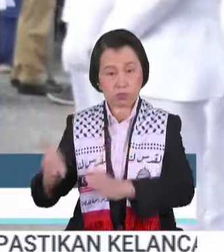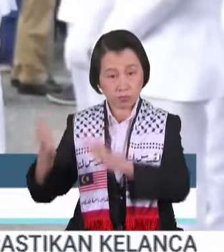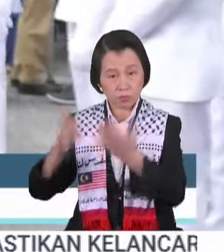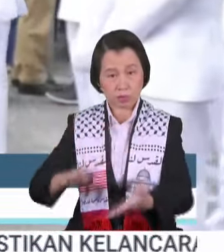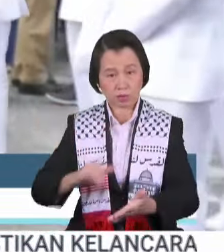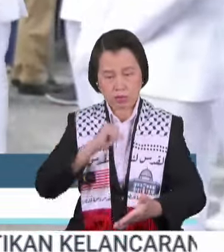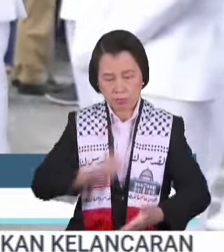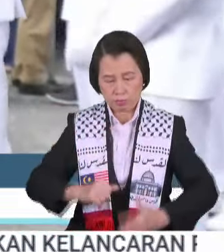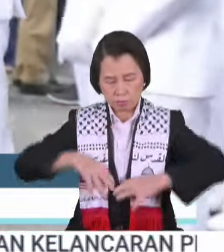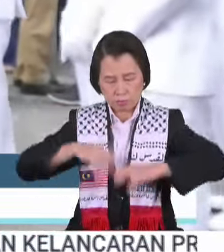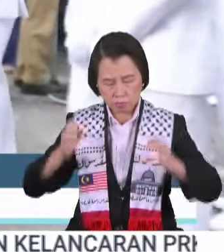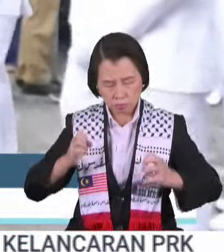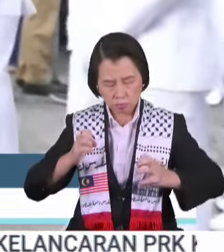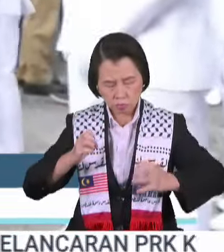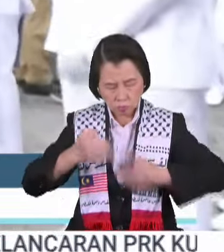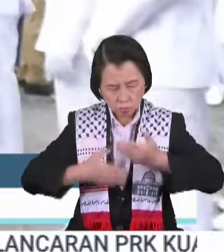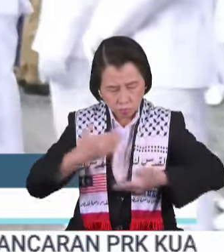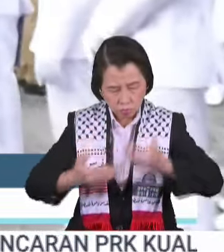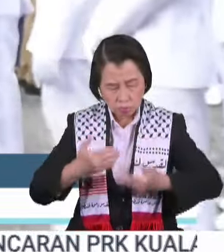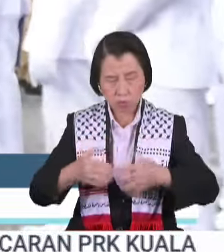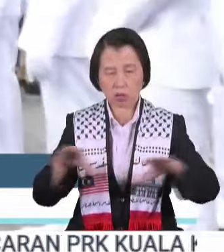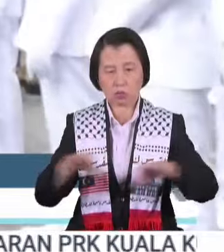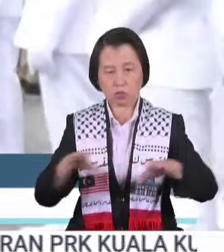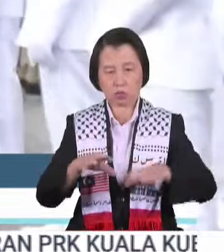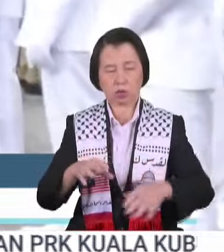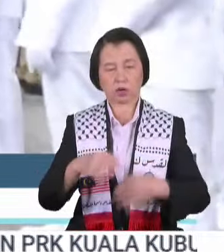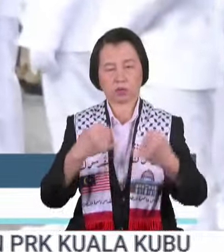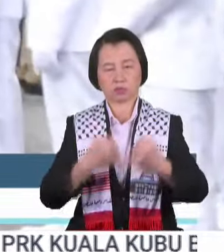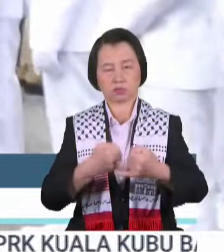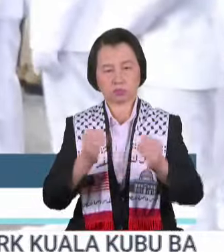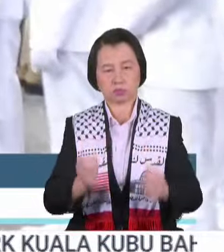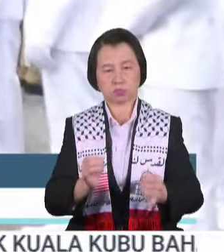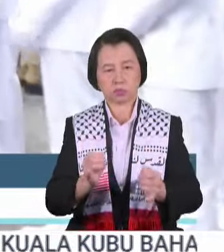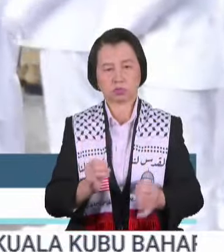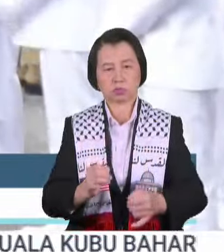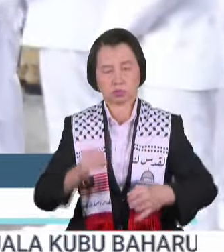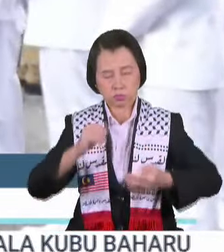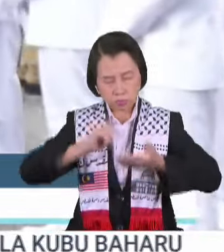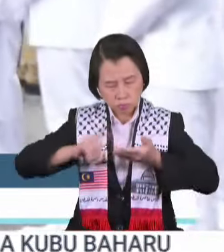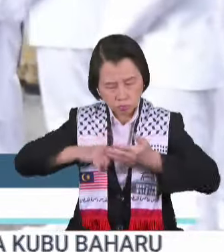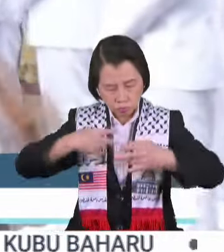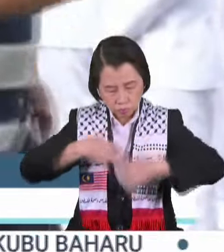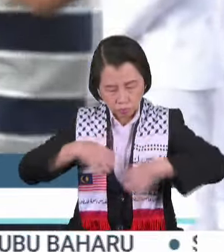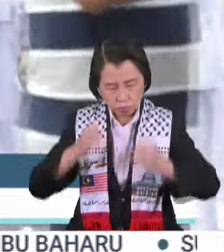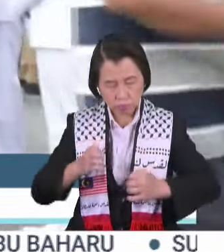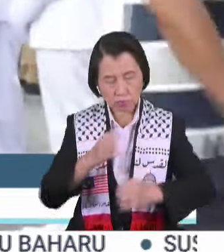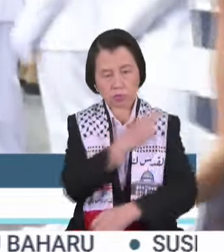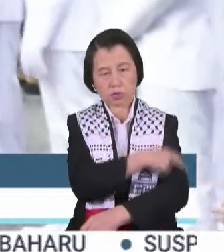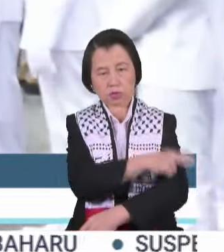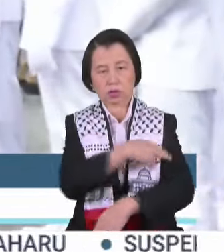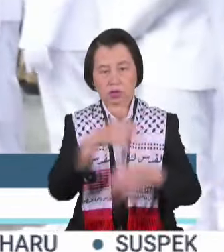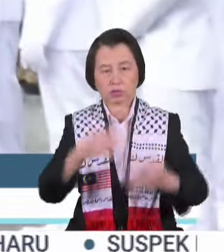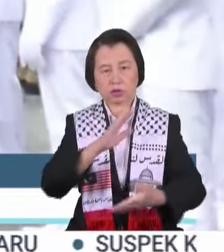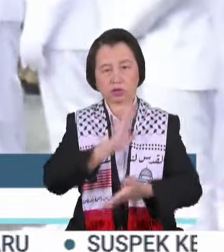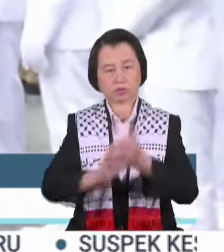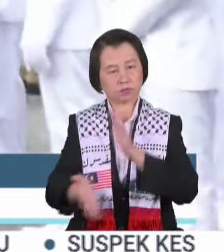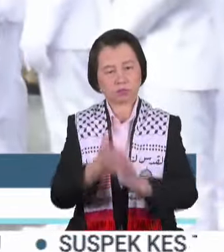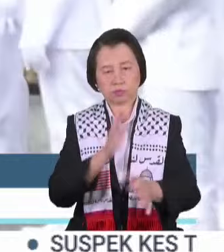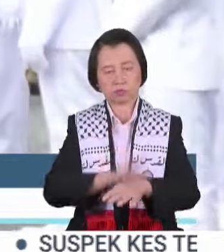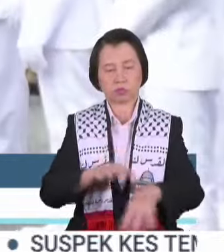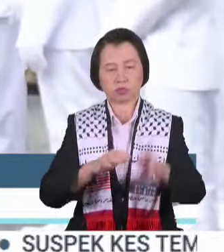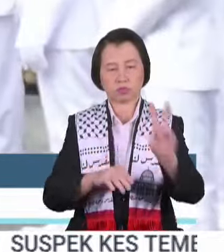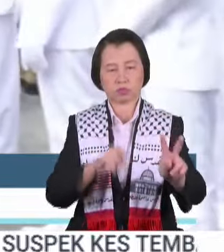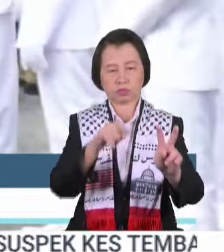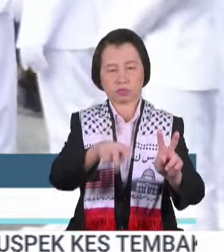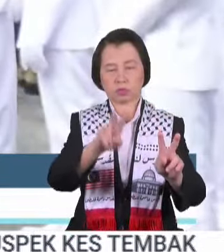terkorban dalam naas ini dijalankan di Jabatan Forensik HRPB Ipoh telah pun selesai pada pukul 2.20